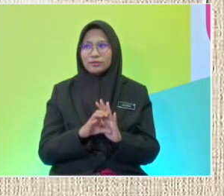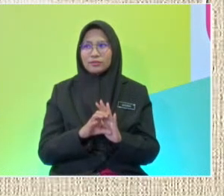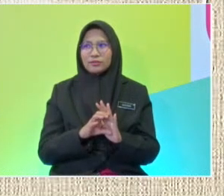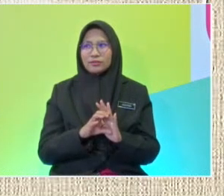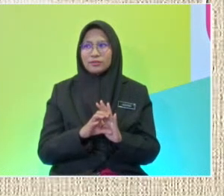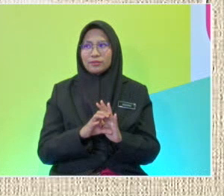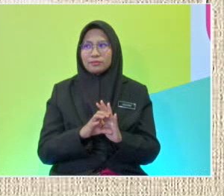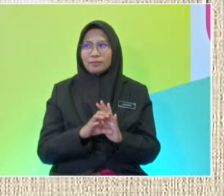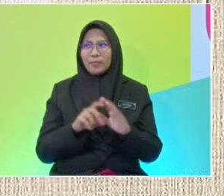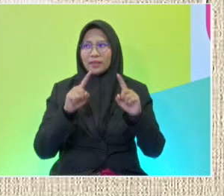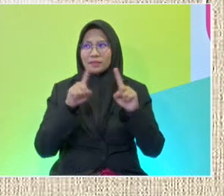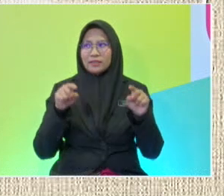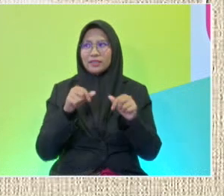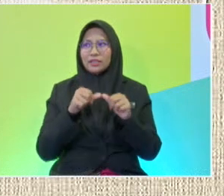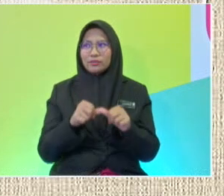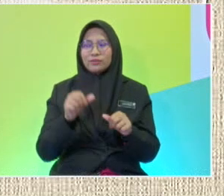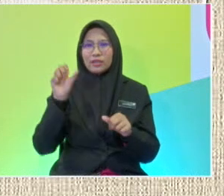berikut digunakan dalam pisang